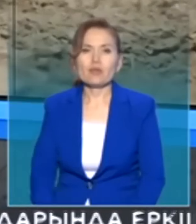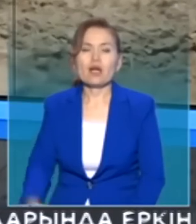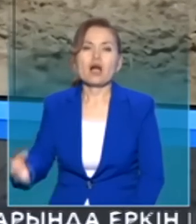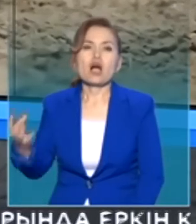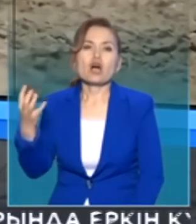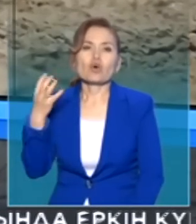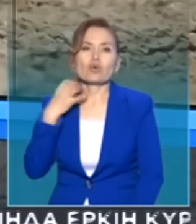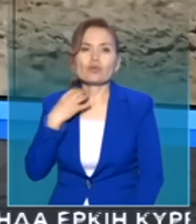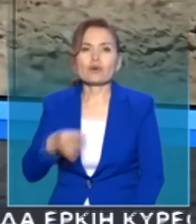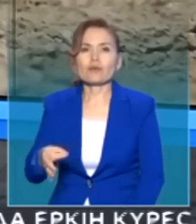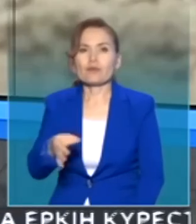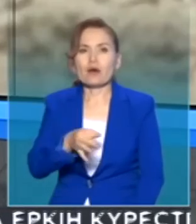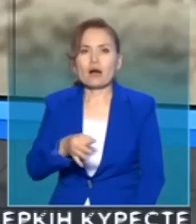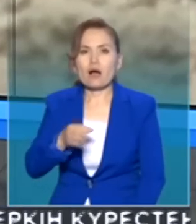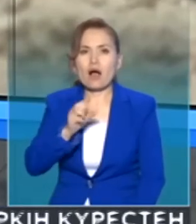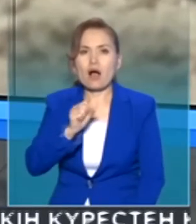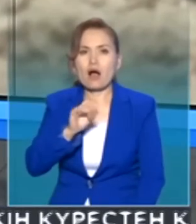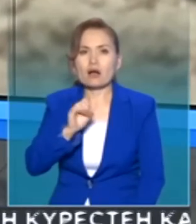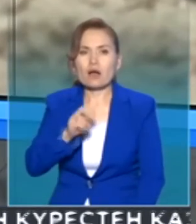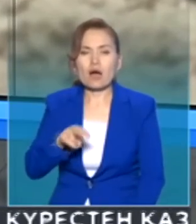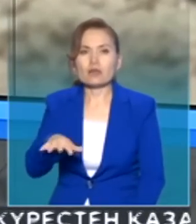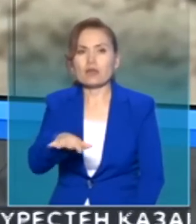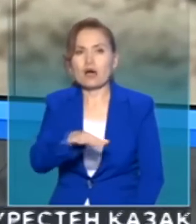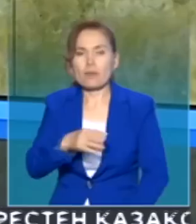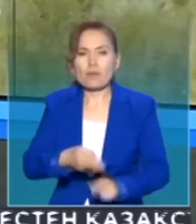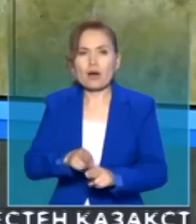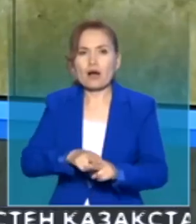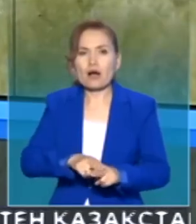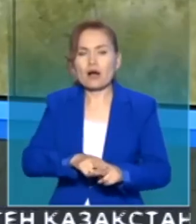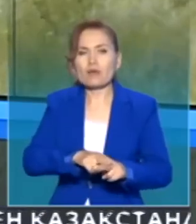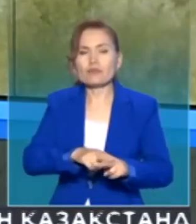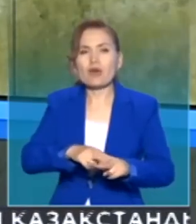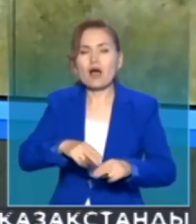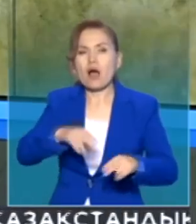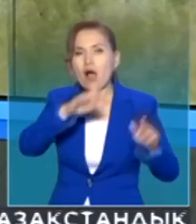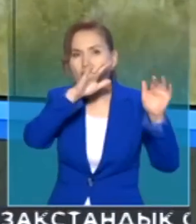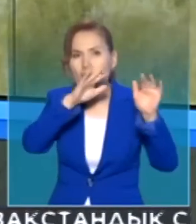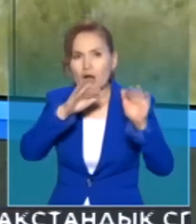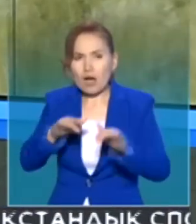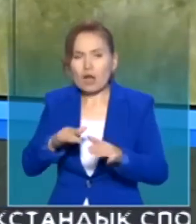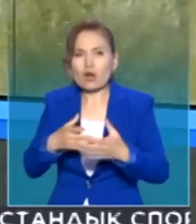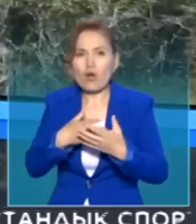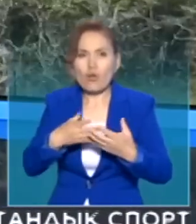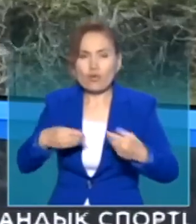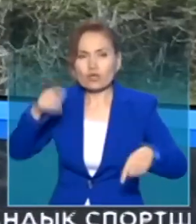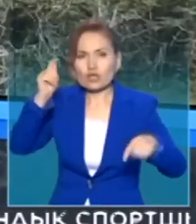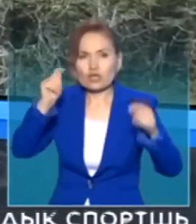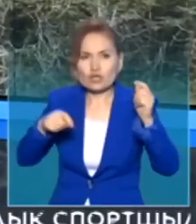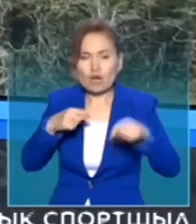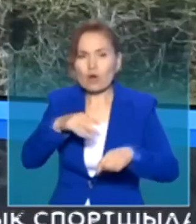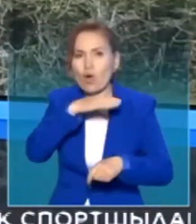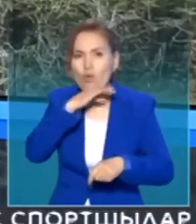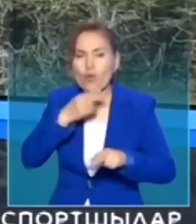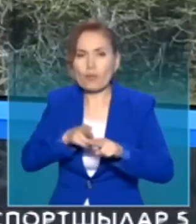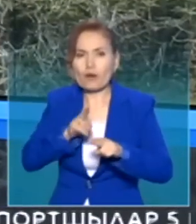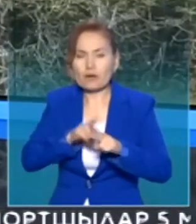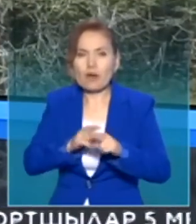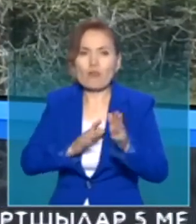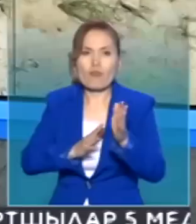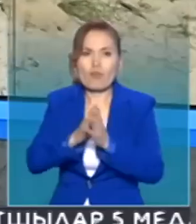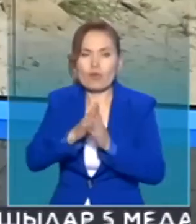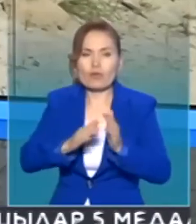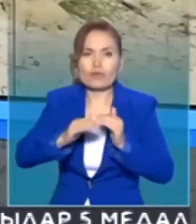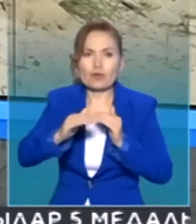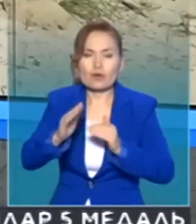Ел жаңалықтары. Қызылорда облысы Арал ауданында қыста қар, көктемде жаңбыр молынан жауып, бүгінде шабындық атаулы көк майсаға оранды.